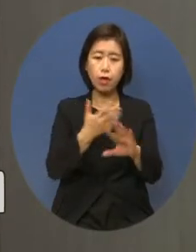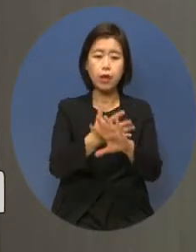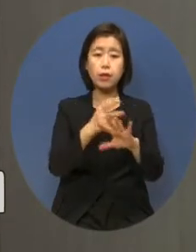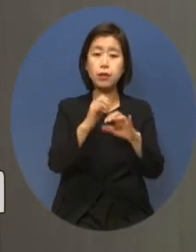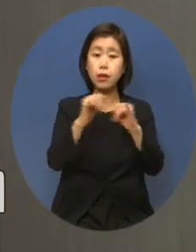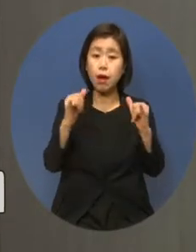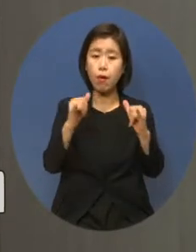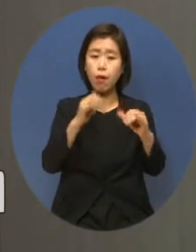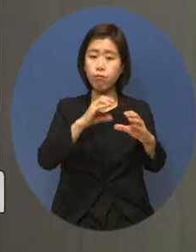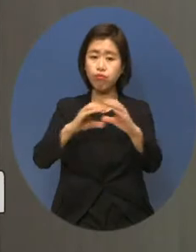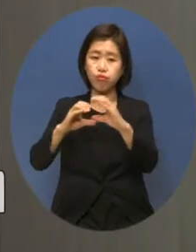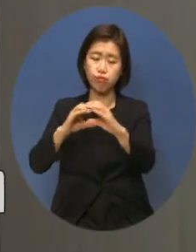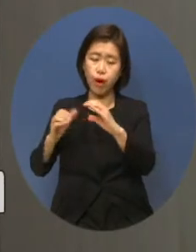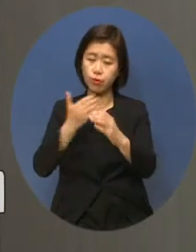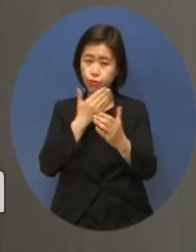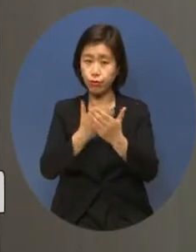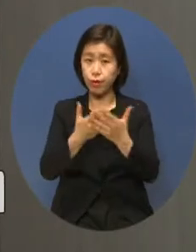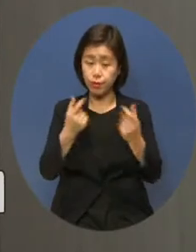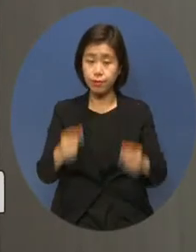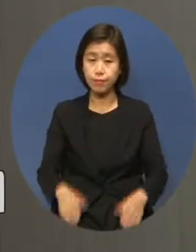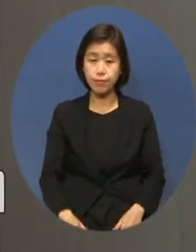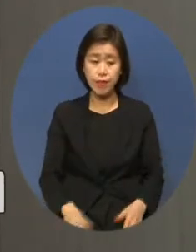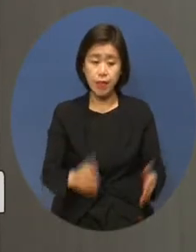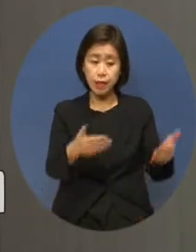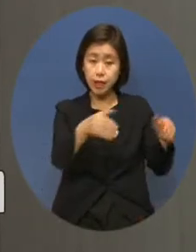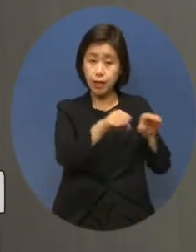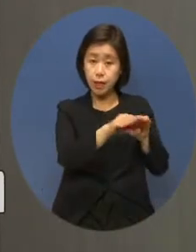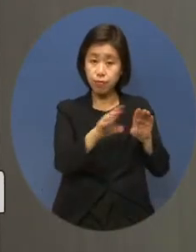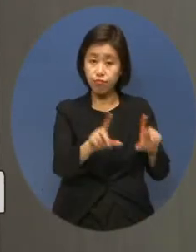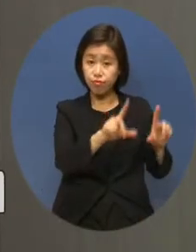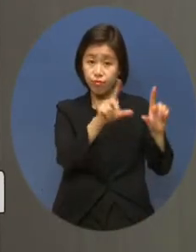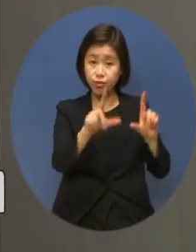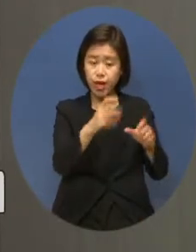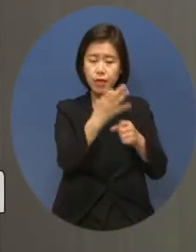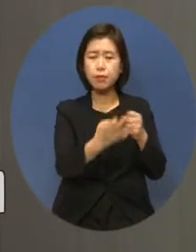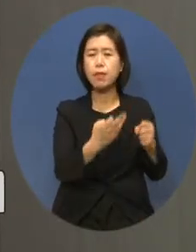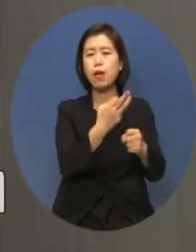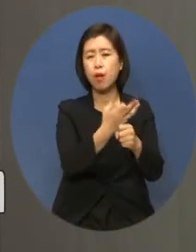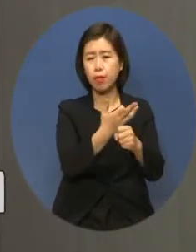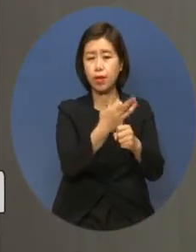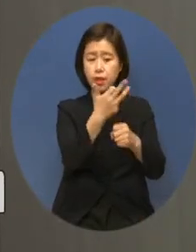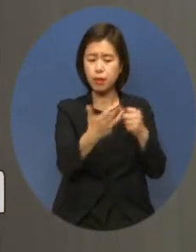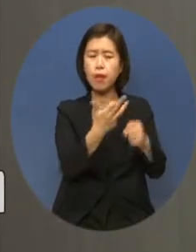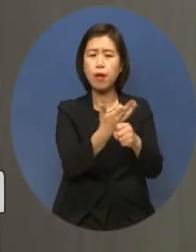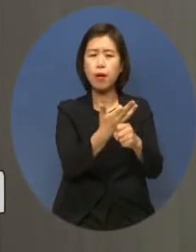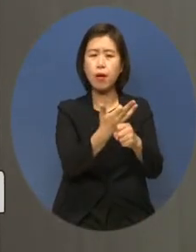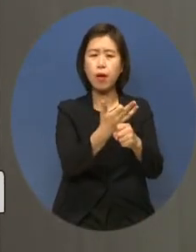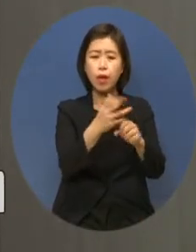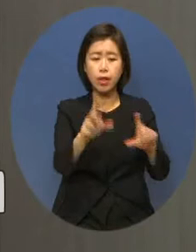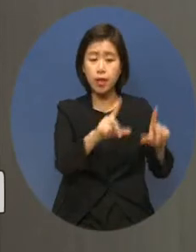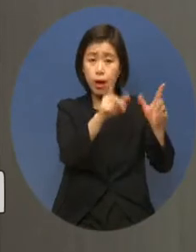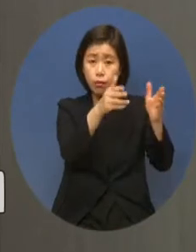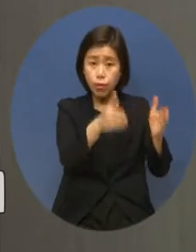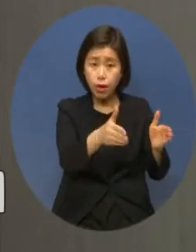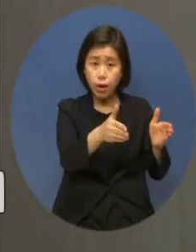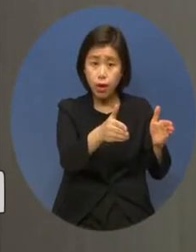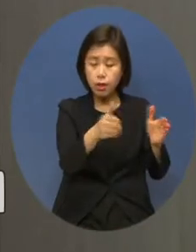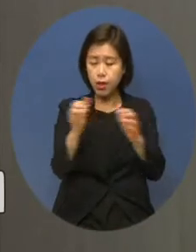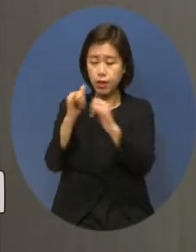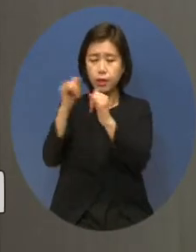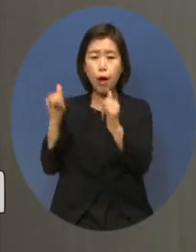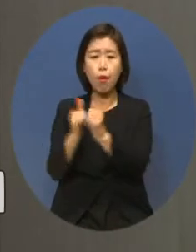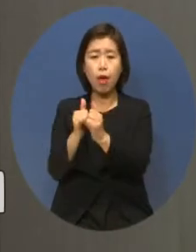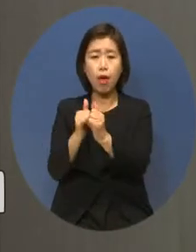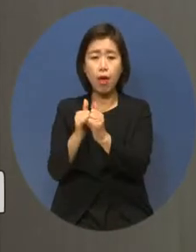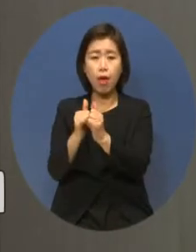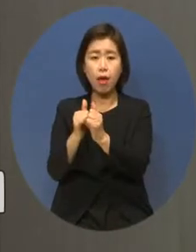이 시설에 있는 18년이라는 긴 시간을 통해서 사회의 관계망과는 거의 완벽히 단절되어 있는 장혜정에게